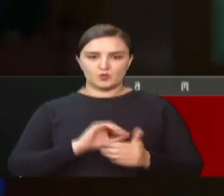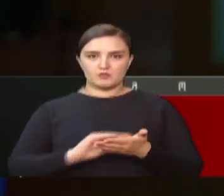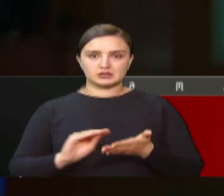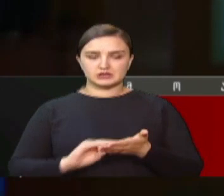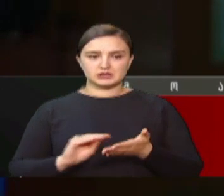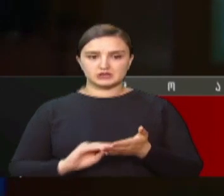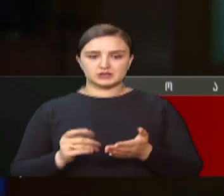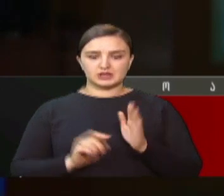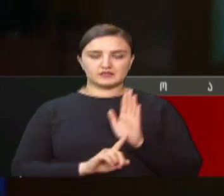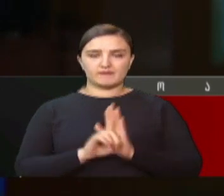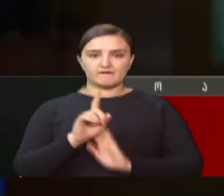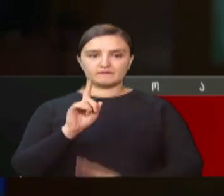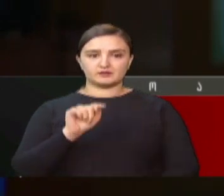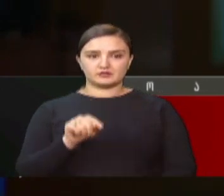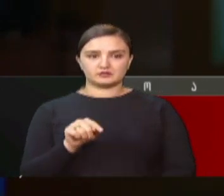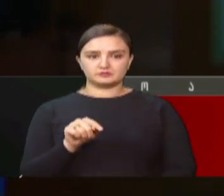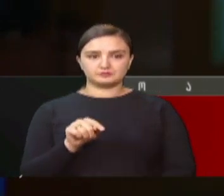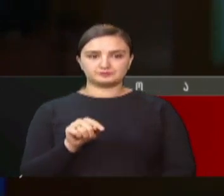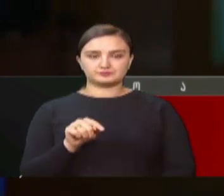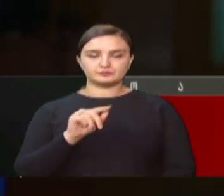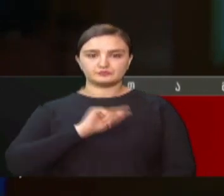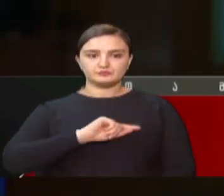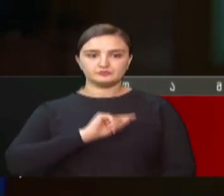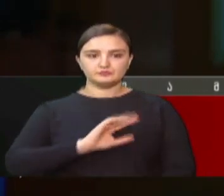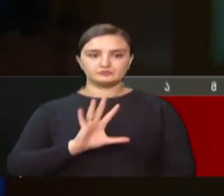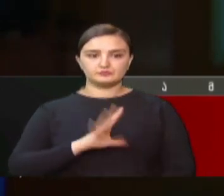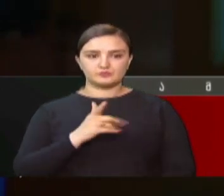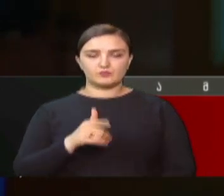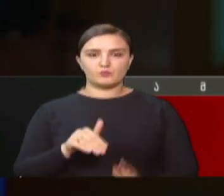ცოტა, ასე ვთქვათ, ხასიათი ჰქონდა უფრო